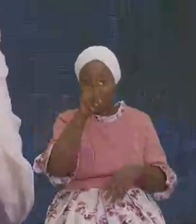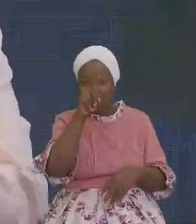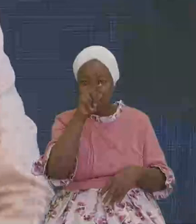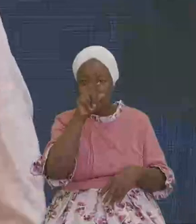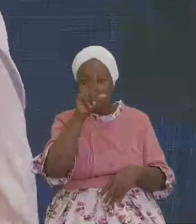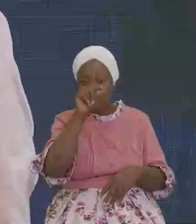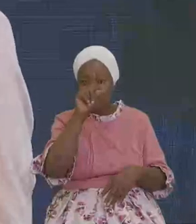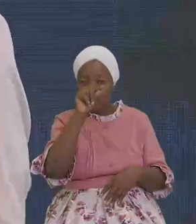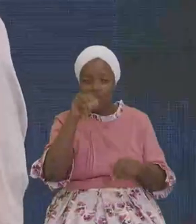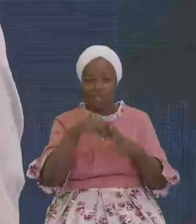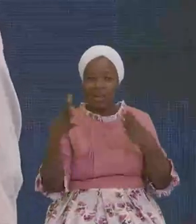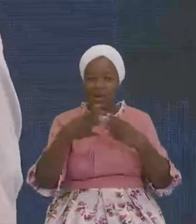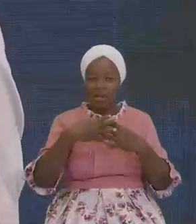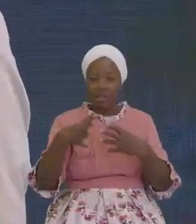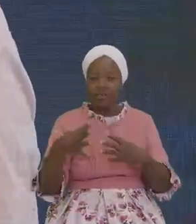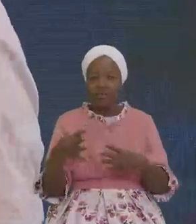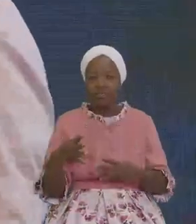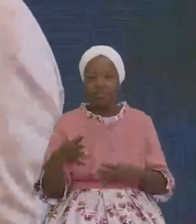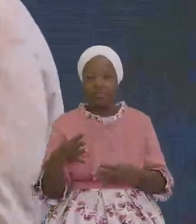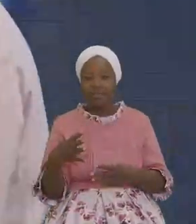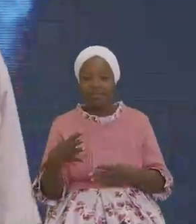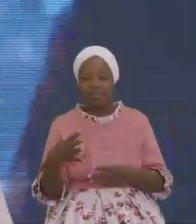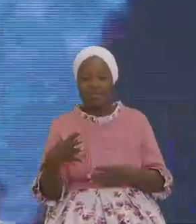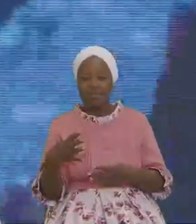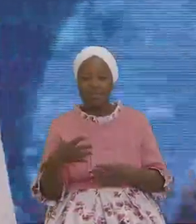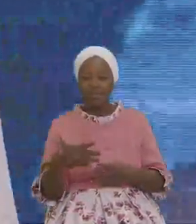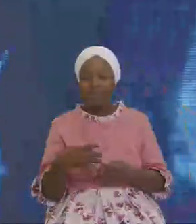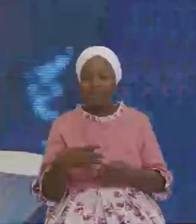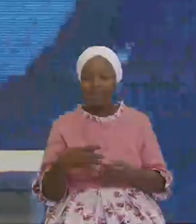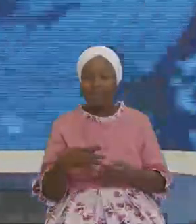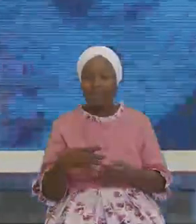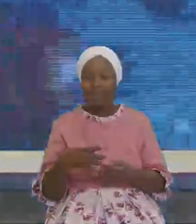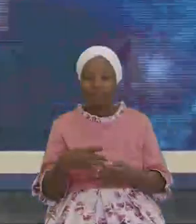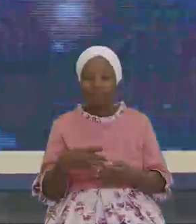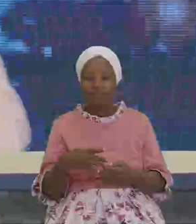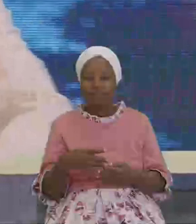Et quand vous mettez un oiseau dans une cage,